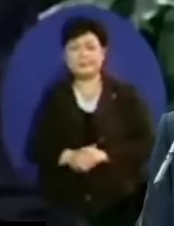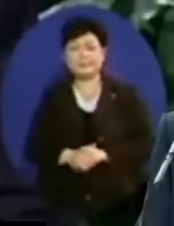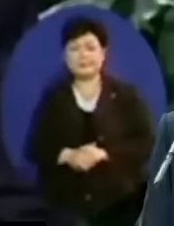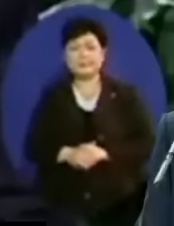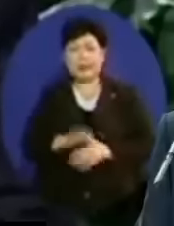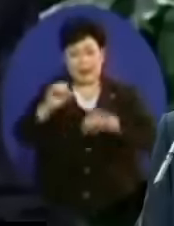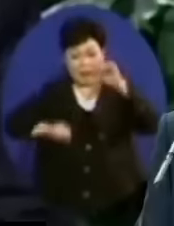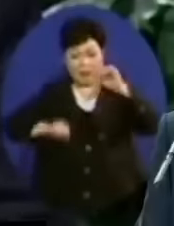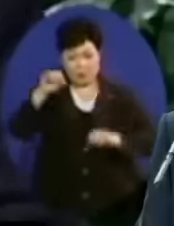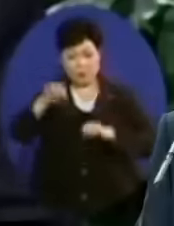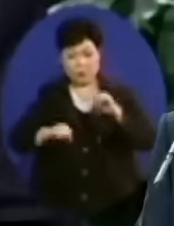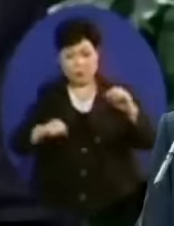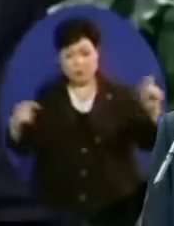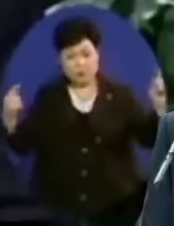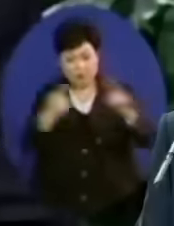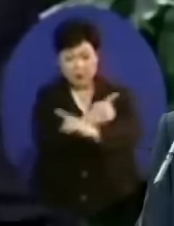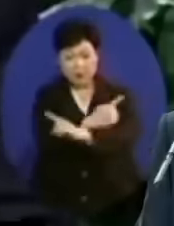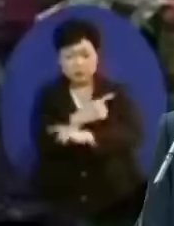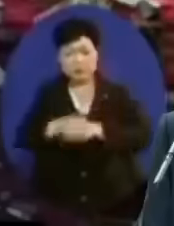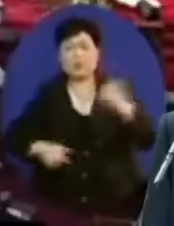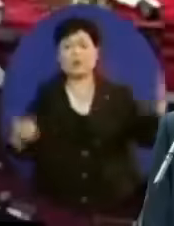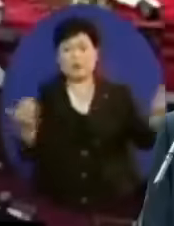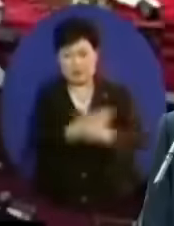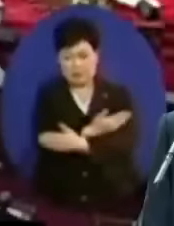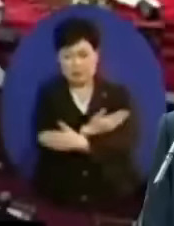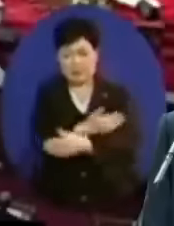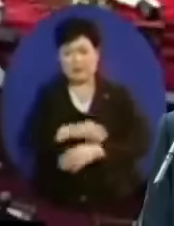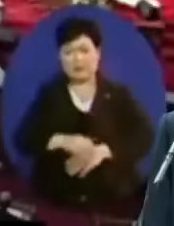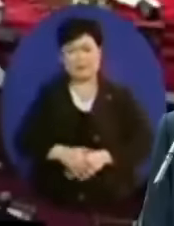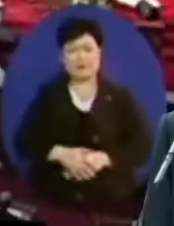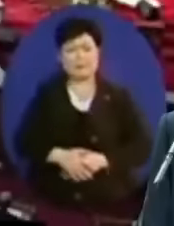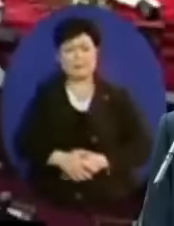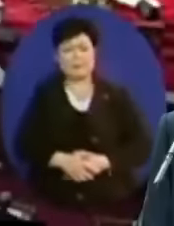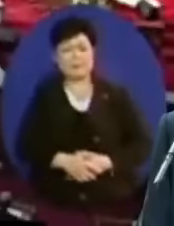그렇게 행동을 바꾸는 것이 회개인 것입니다.